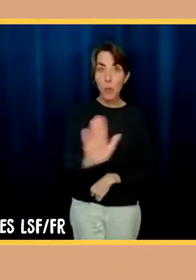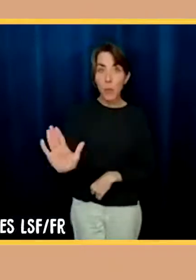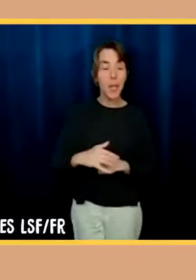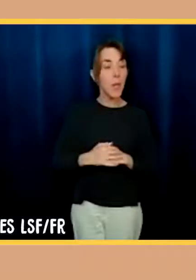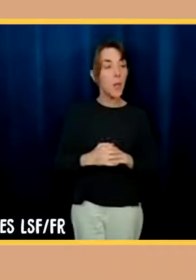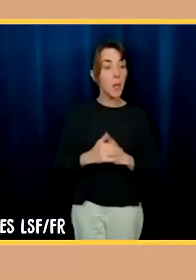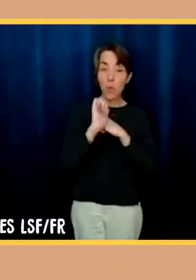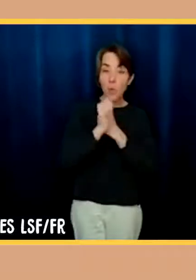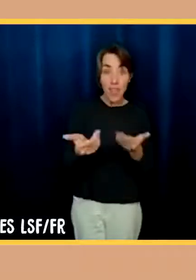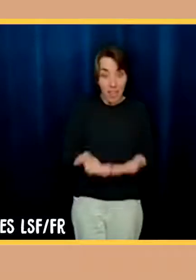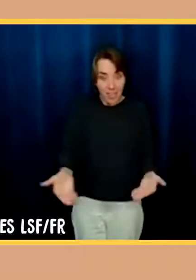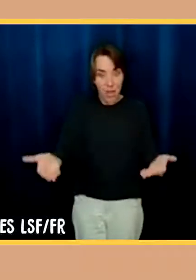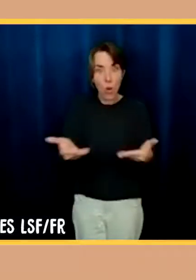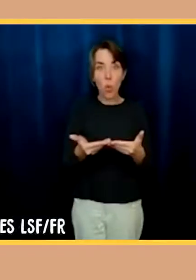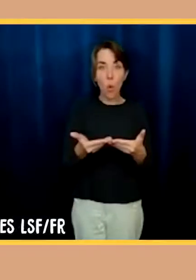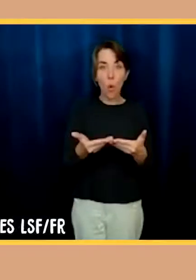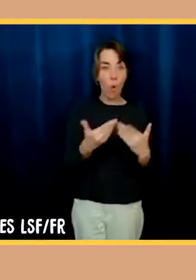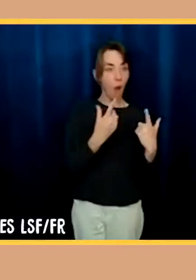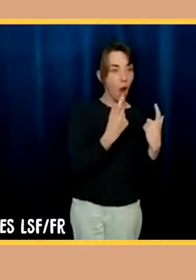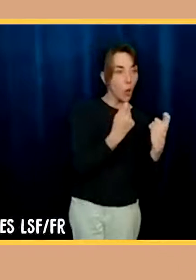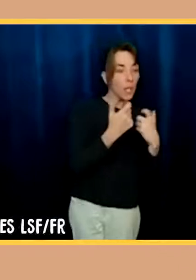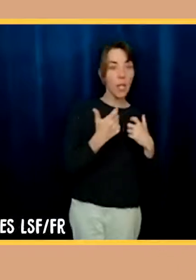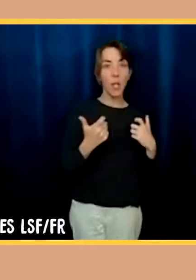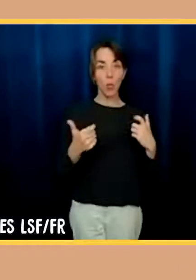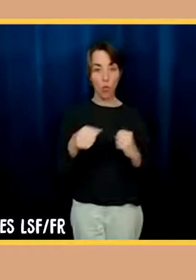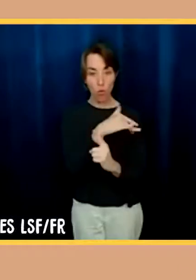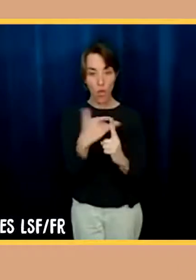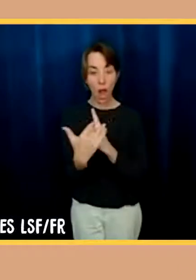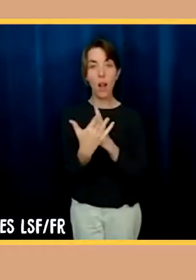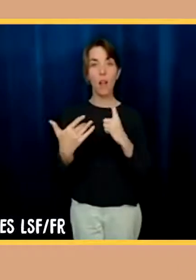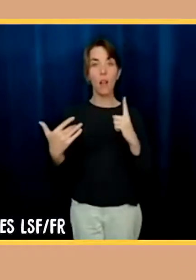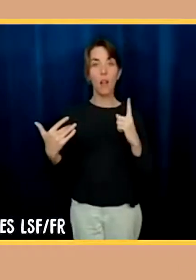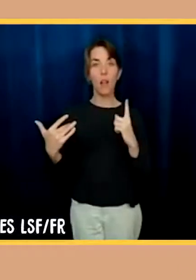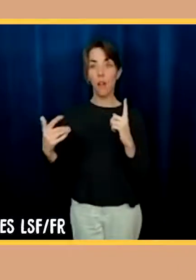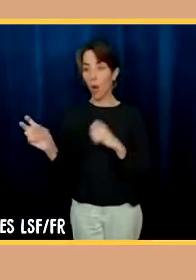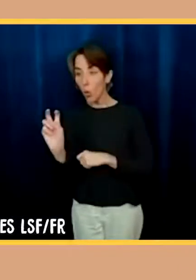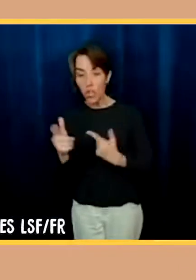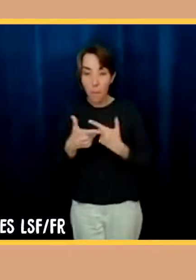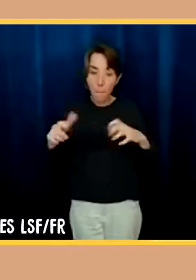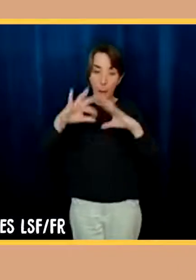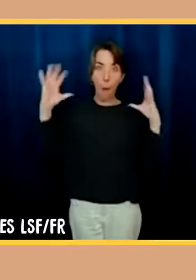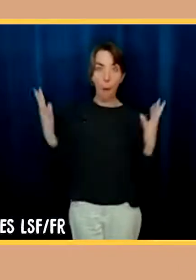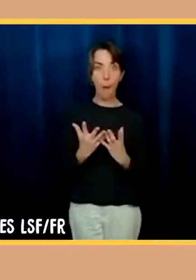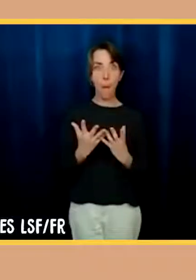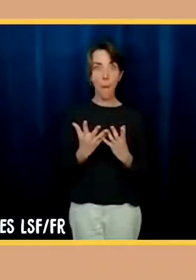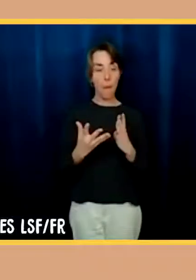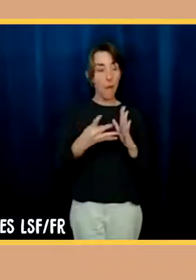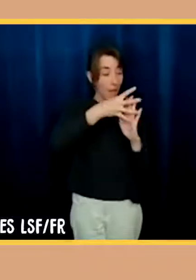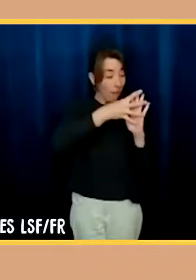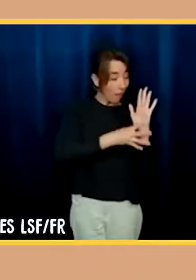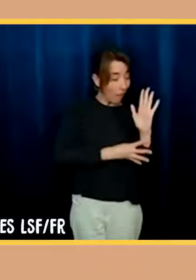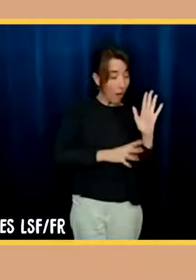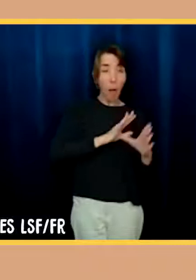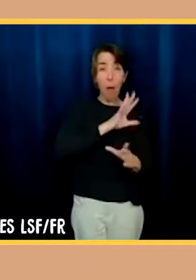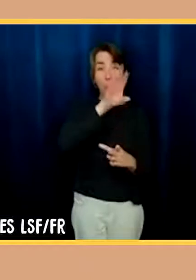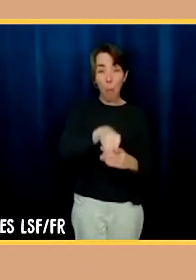selon les conditions écologiques, sociales, atmosphériques. Il y a tellement de choses qui entrent en jeu qu'en fait, moi, jusqu'à